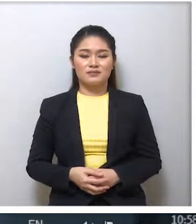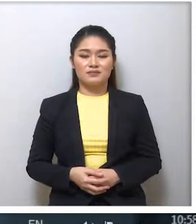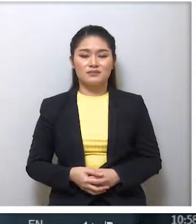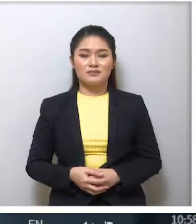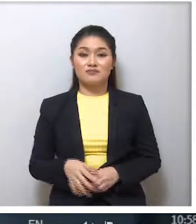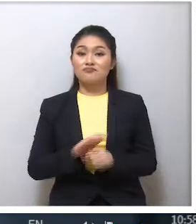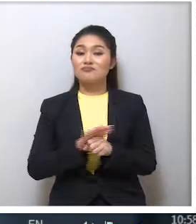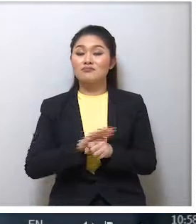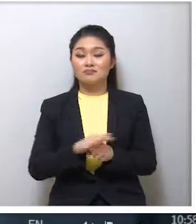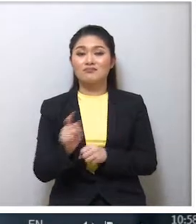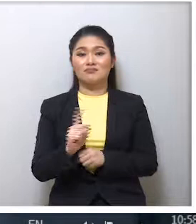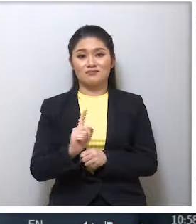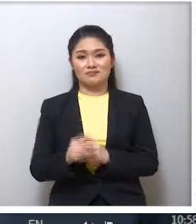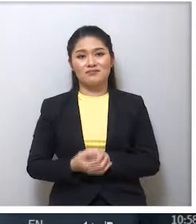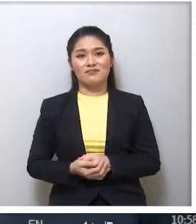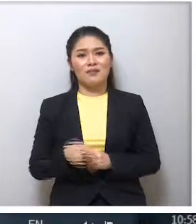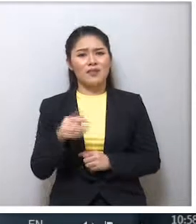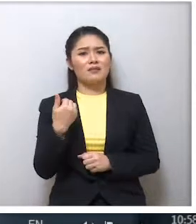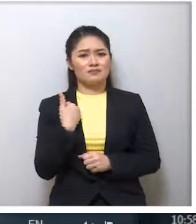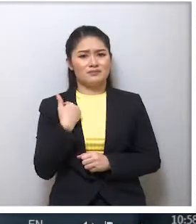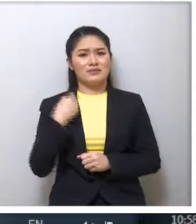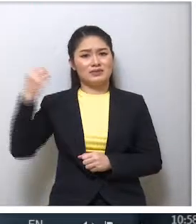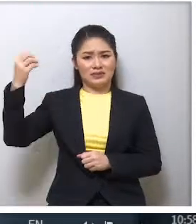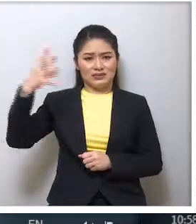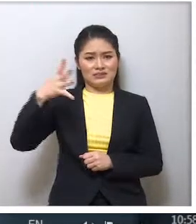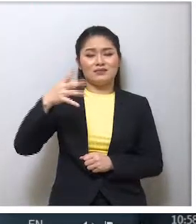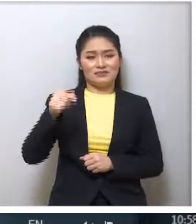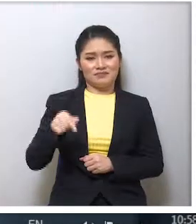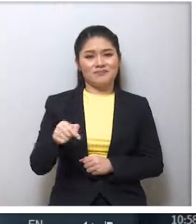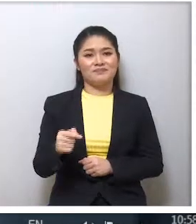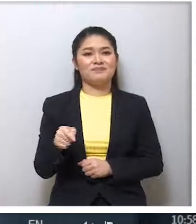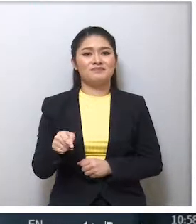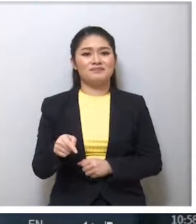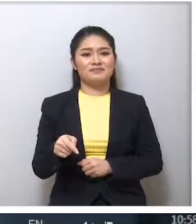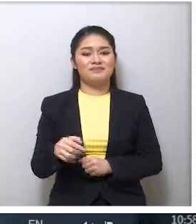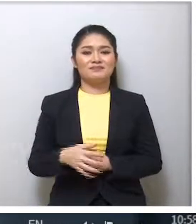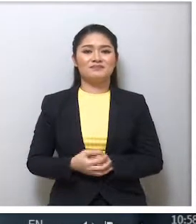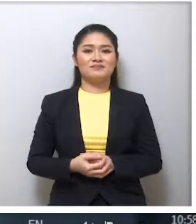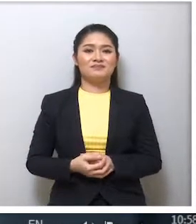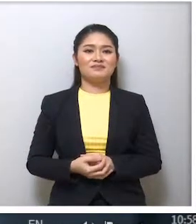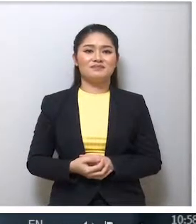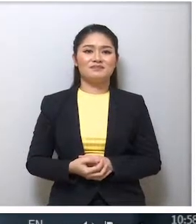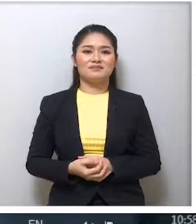ในจังหวะนี้เราอาจจะเลื่อนแสงพวกนี้ออกมานะครับ